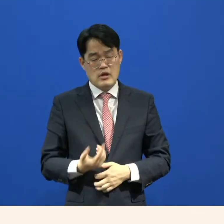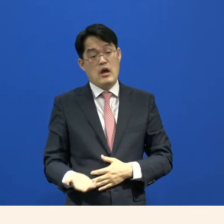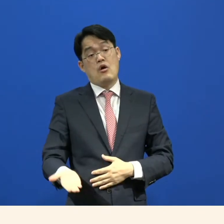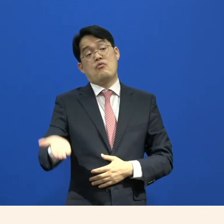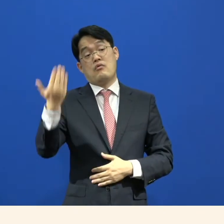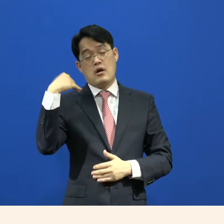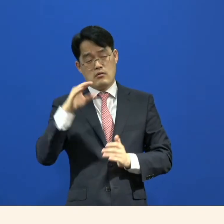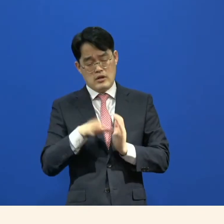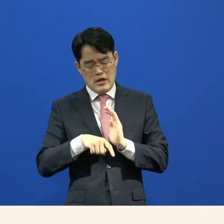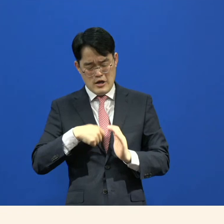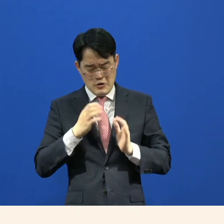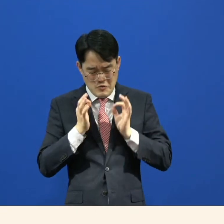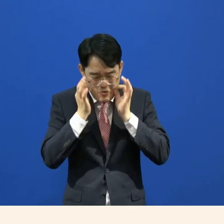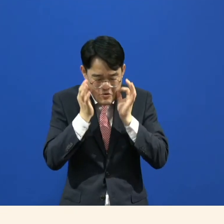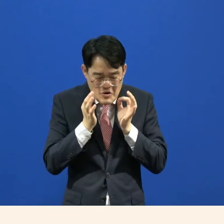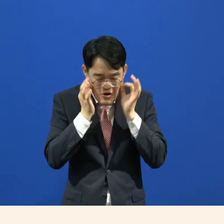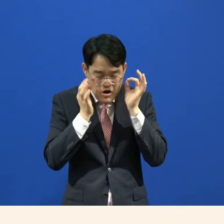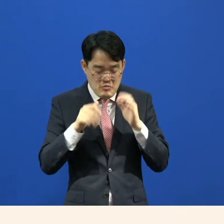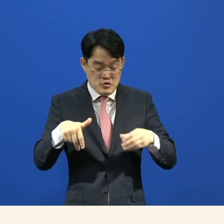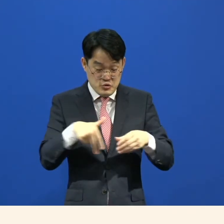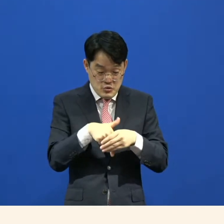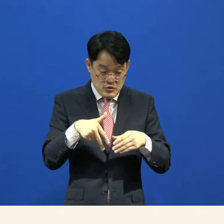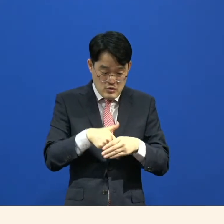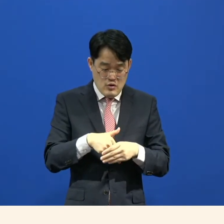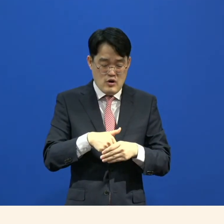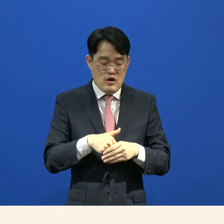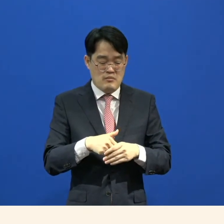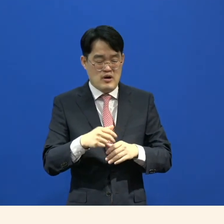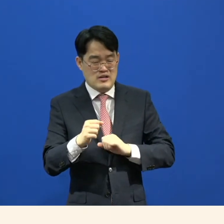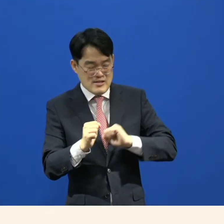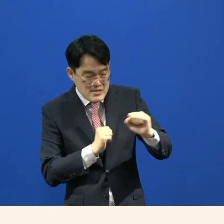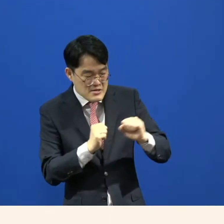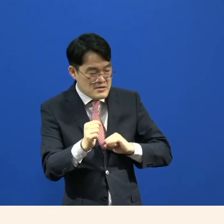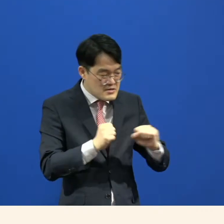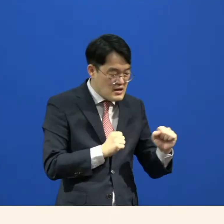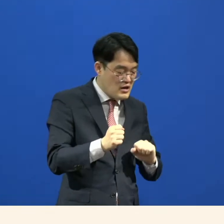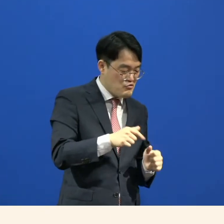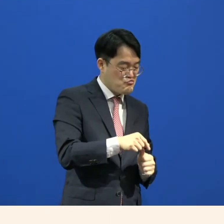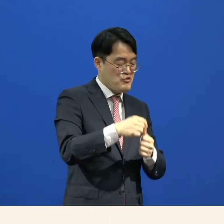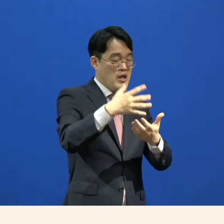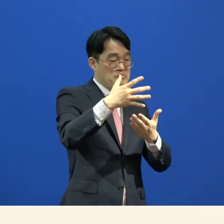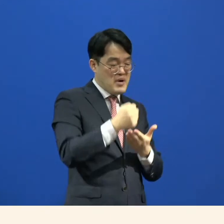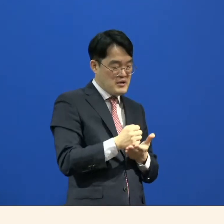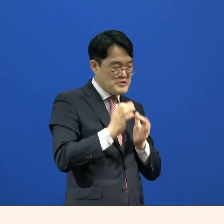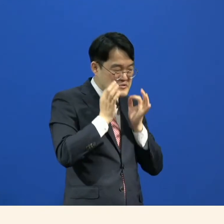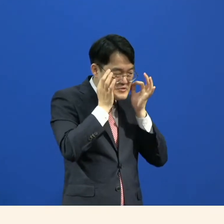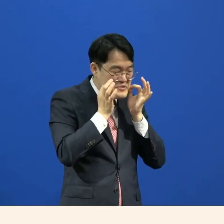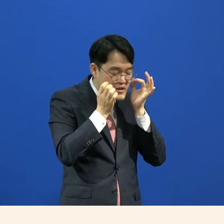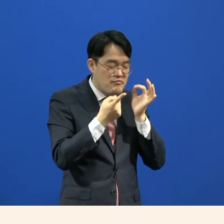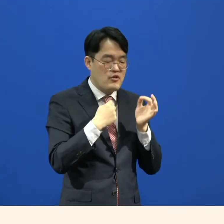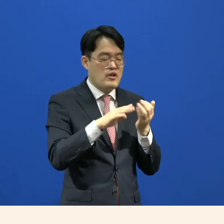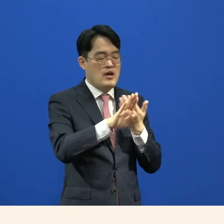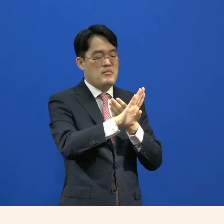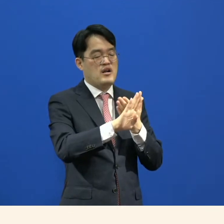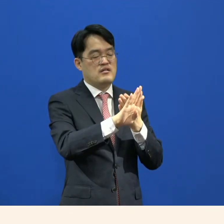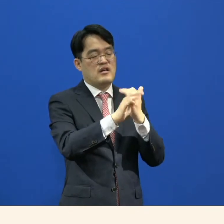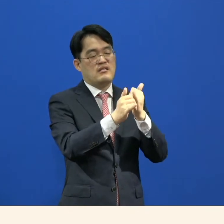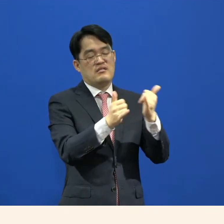힘으로 노력으로 종교적인 수행으로 구원을 얻으려고 노력했던 바리새인 중에 바리새인이었기 때문에.